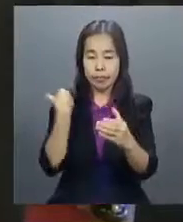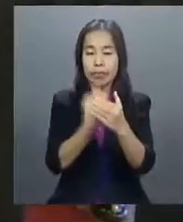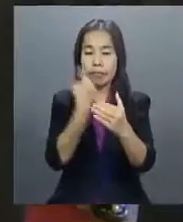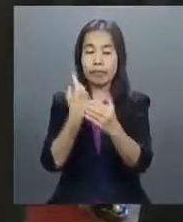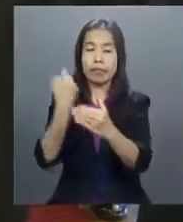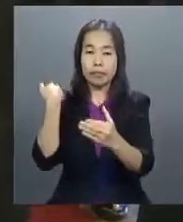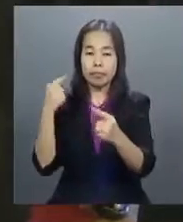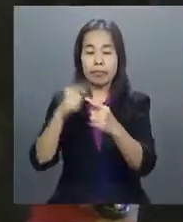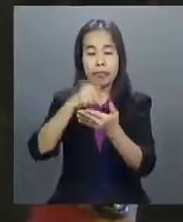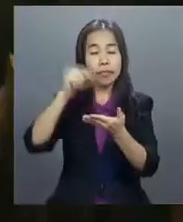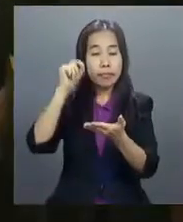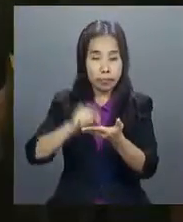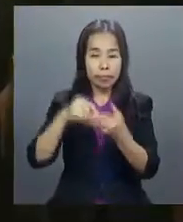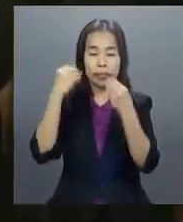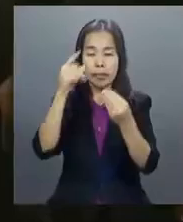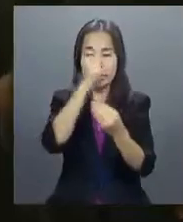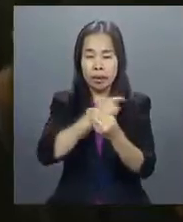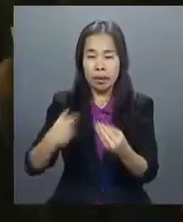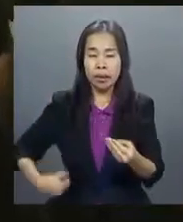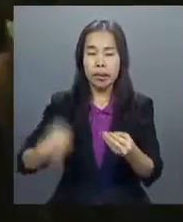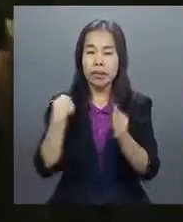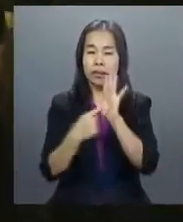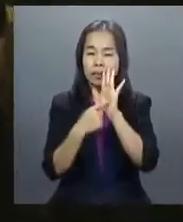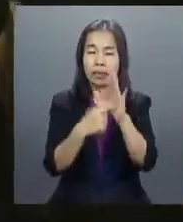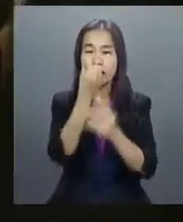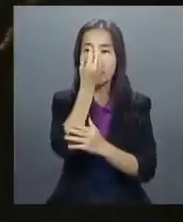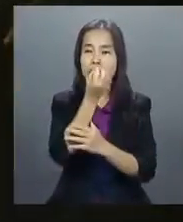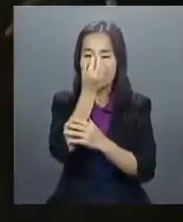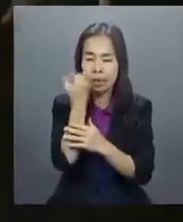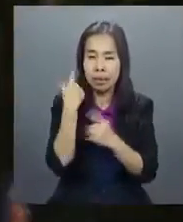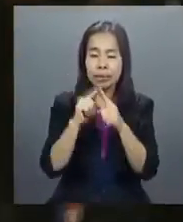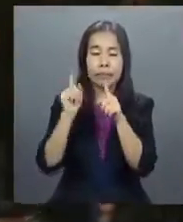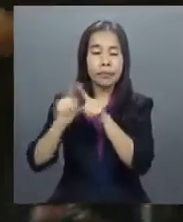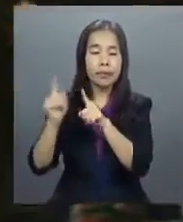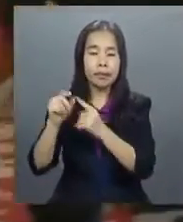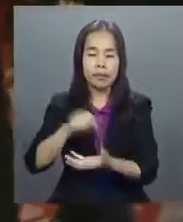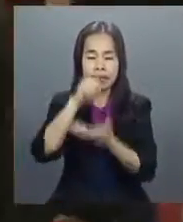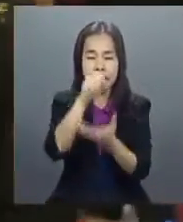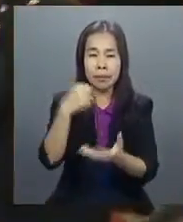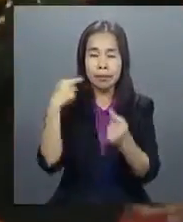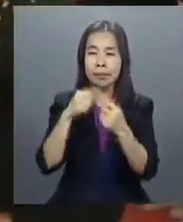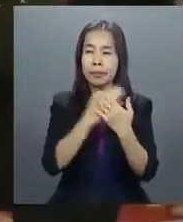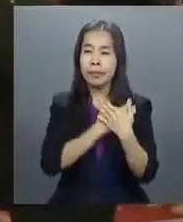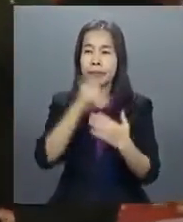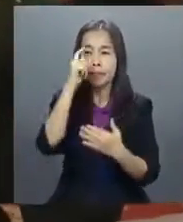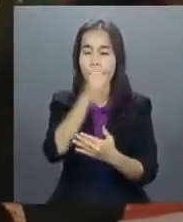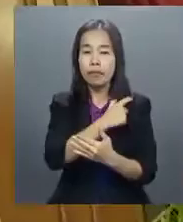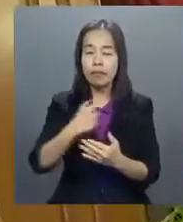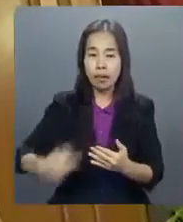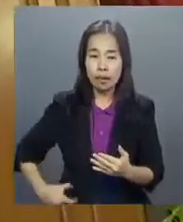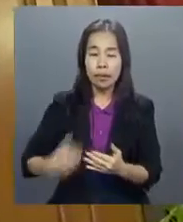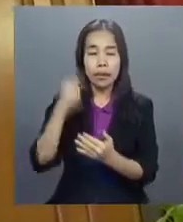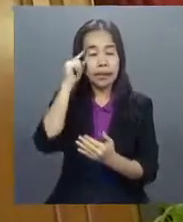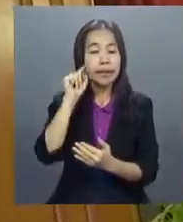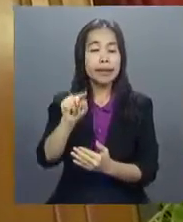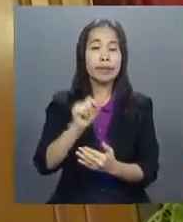รพระบาทสมเด็จพระเจ้าอยู่หัวพร้อมนำแจกันดอกไม้ไปทูลเกล้าทูลกระหม่อมถวายด้วยความจงรักภักดีและสำนึกในพระม